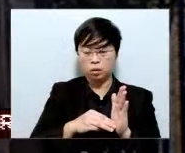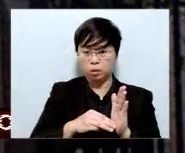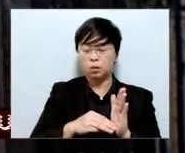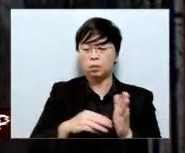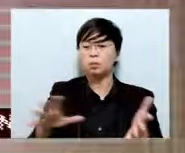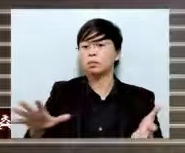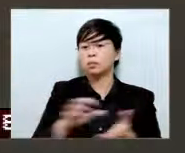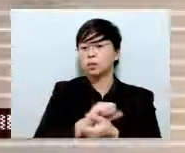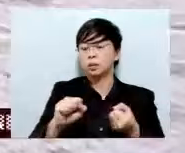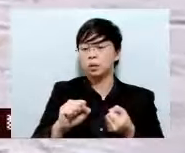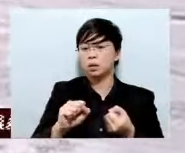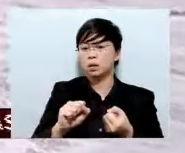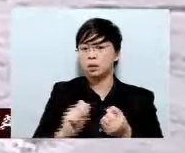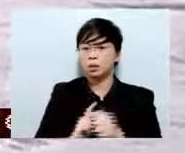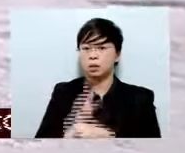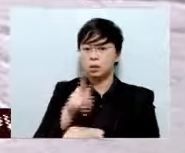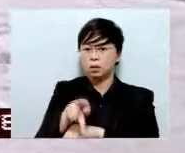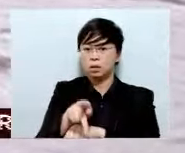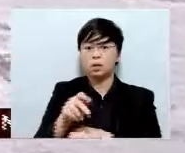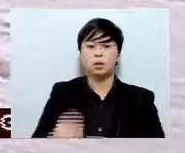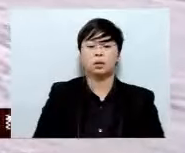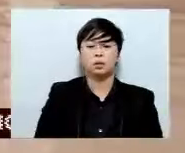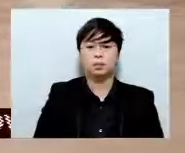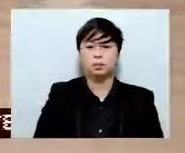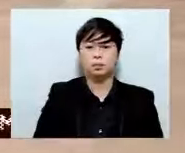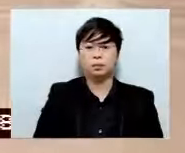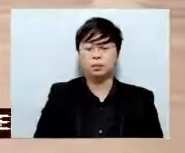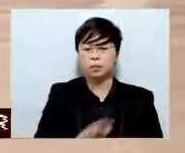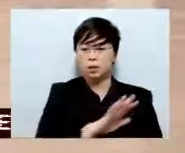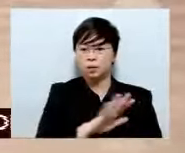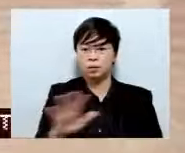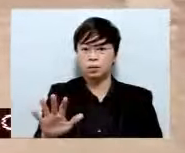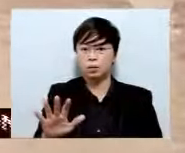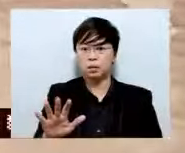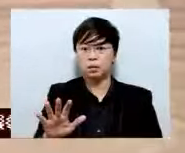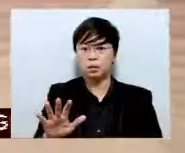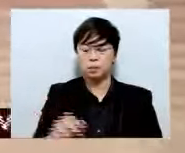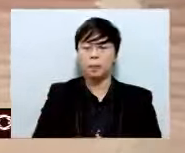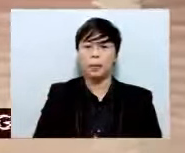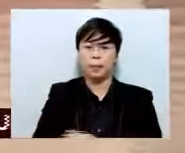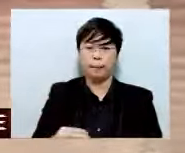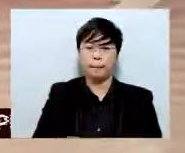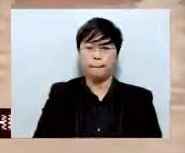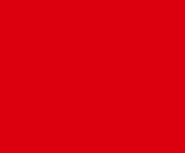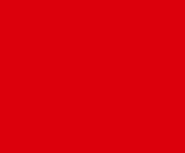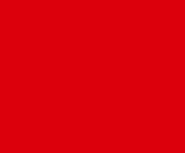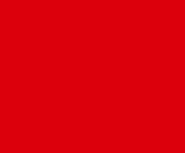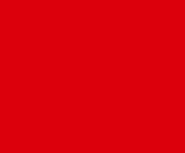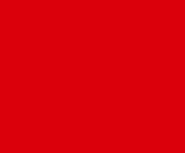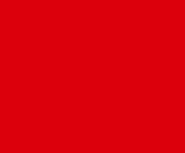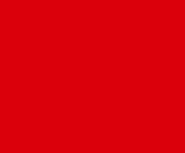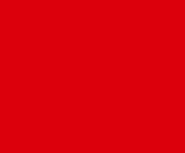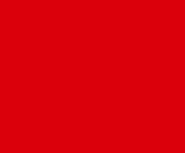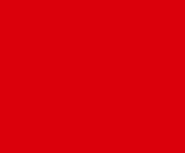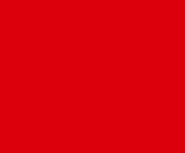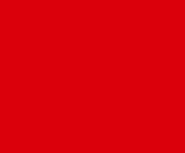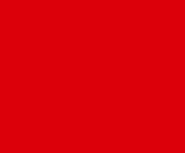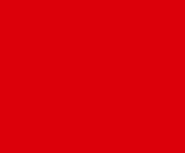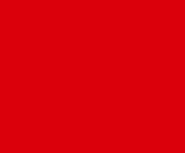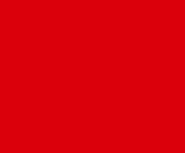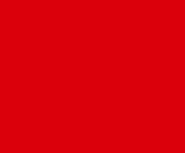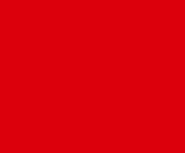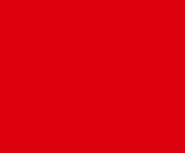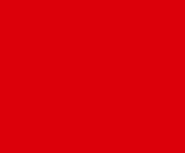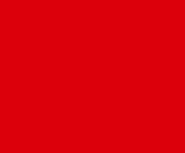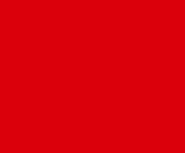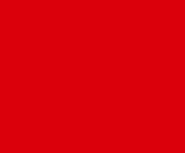sa infrastruktura. Nagbabalita mula sa frontline, Mon Gualbes, News 5! Mga kapatid, Ed Linggaw